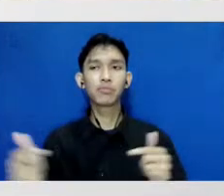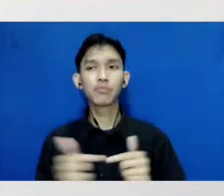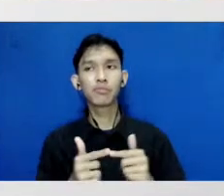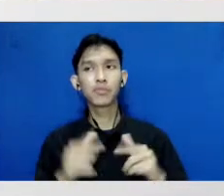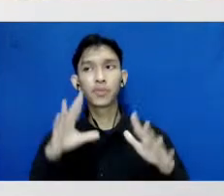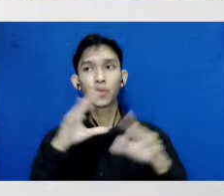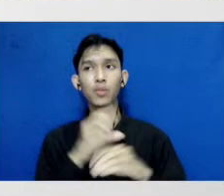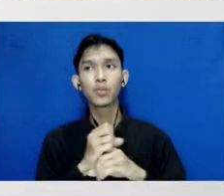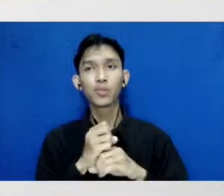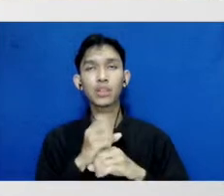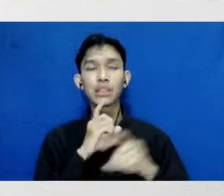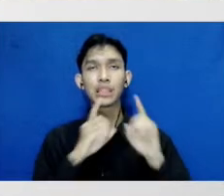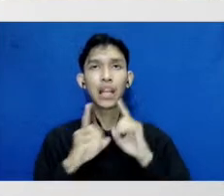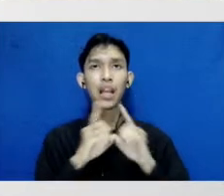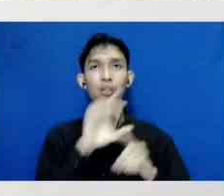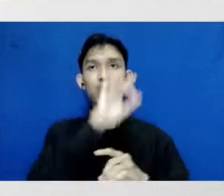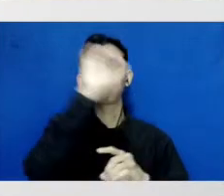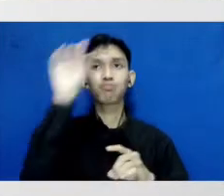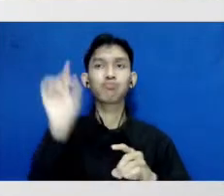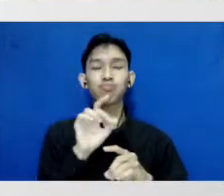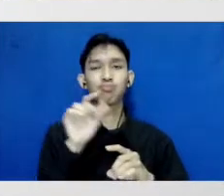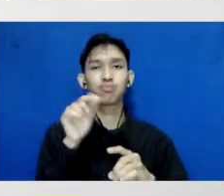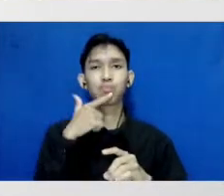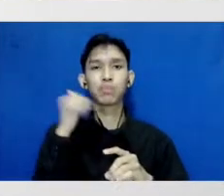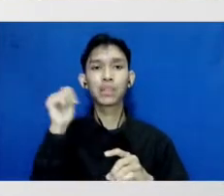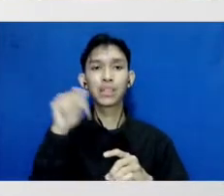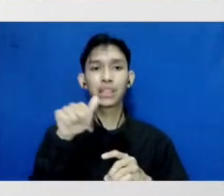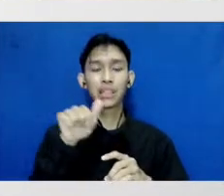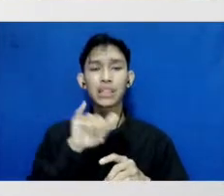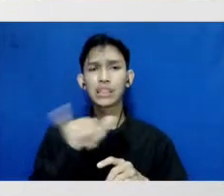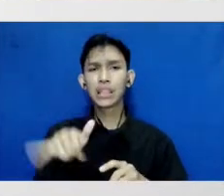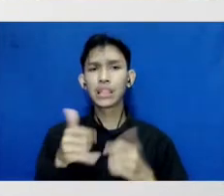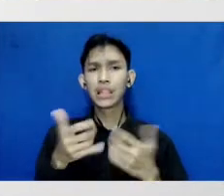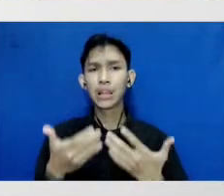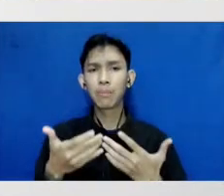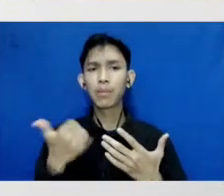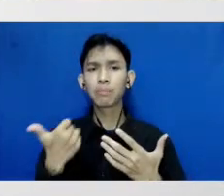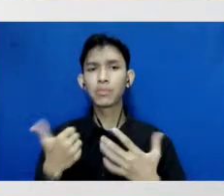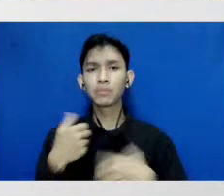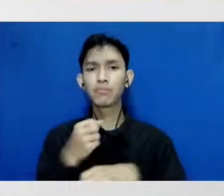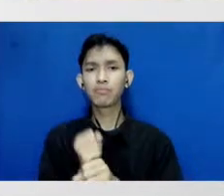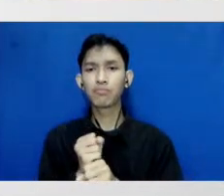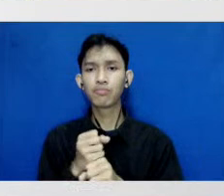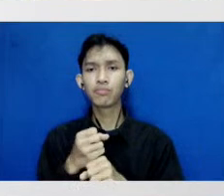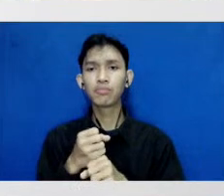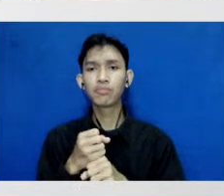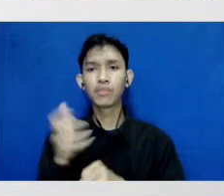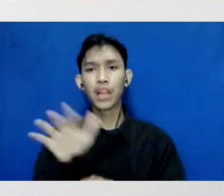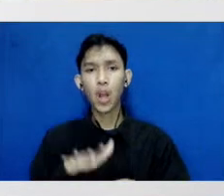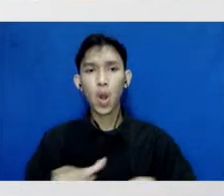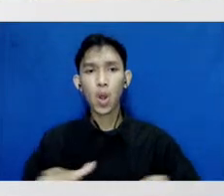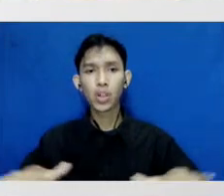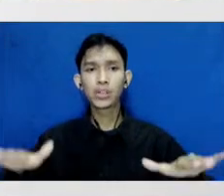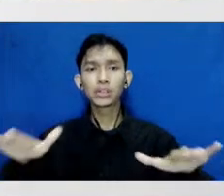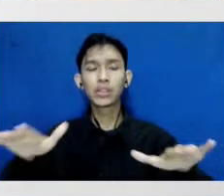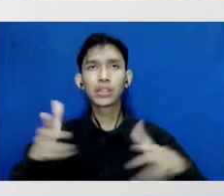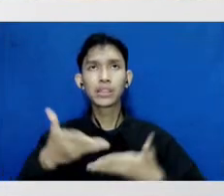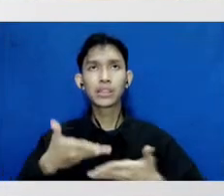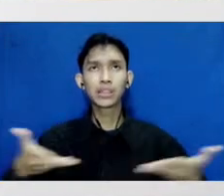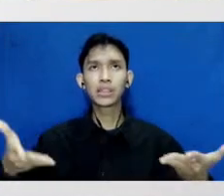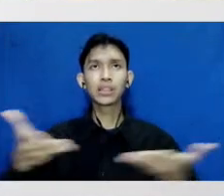dan dialog di antara beragam pemangku kepentingan ini, supaya terbentuk ekosistem digital di Indonesia